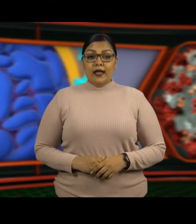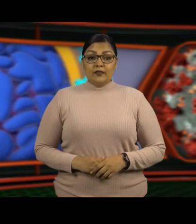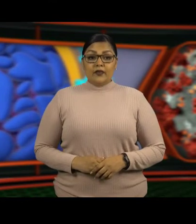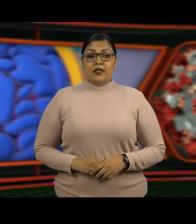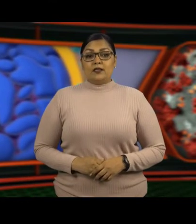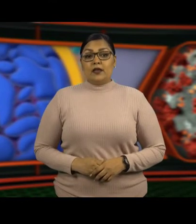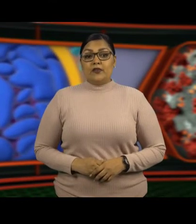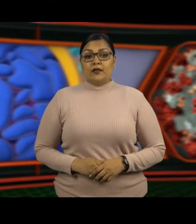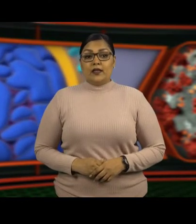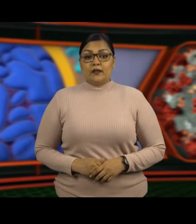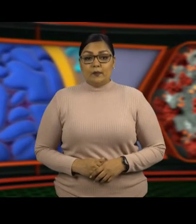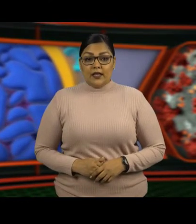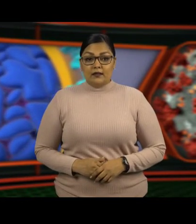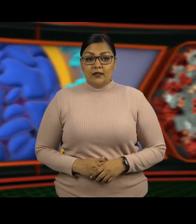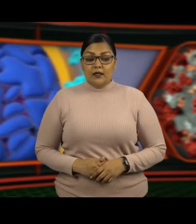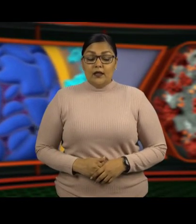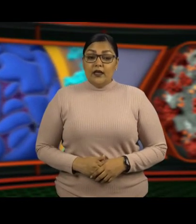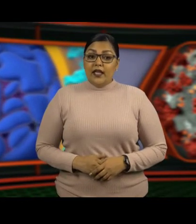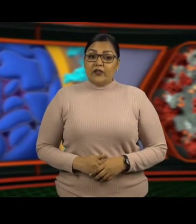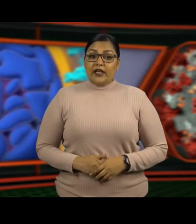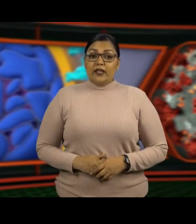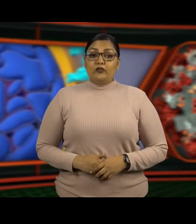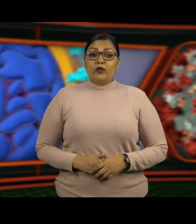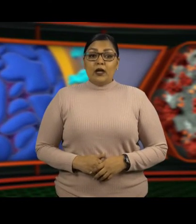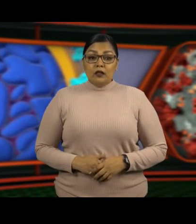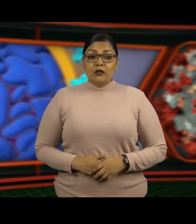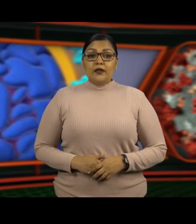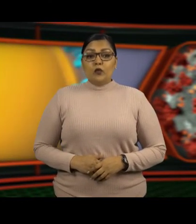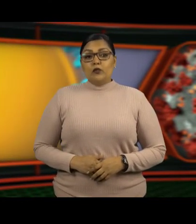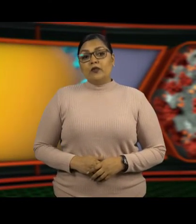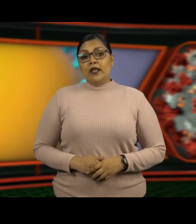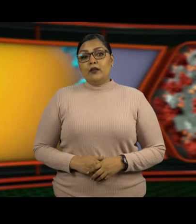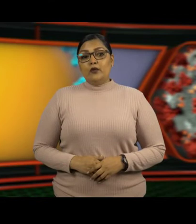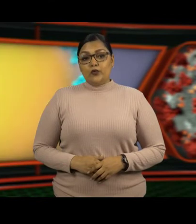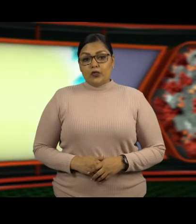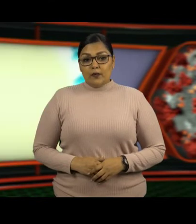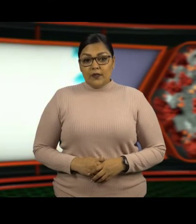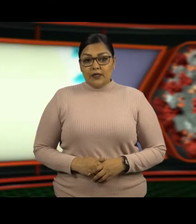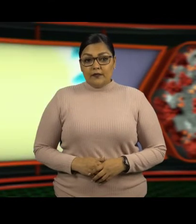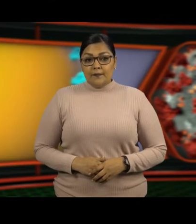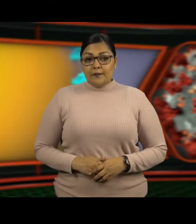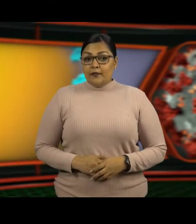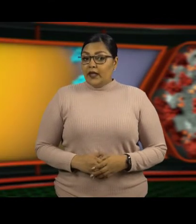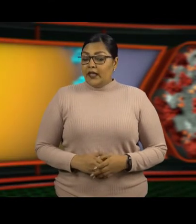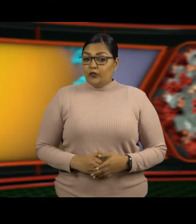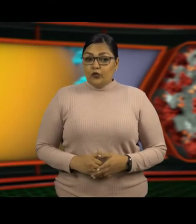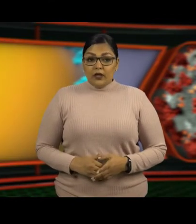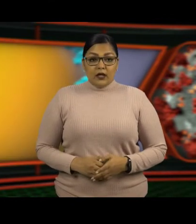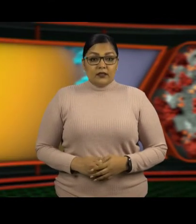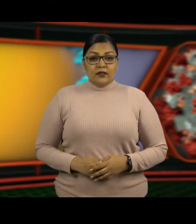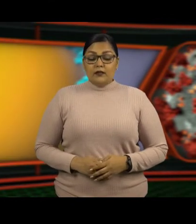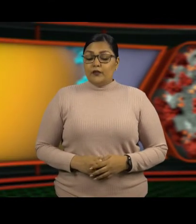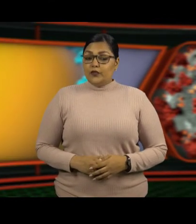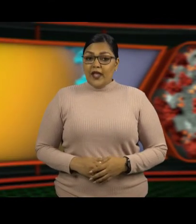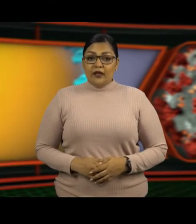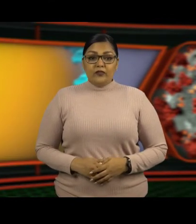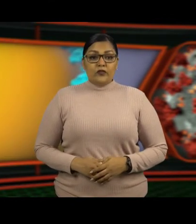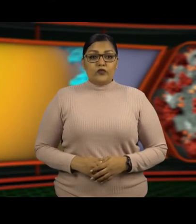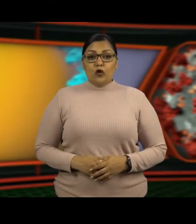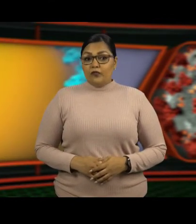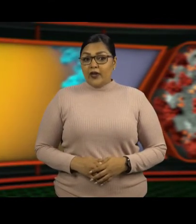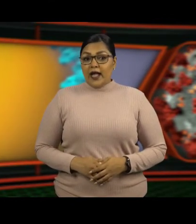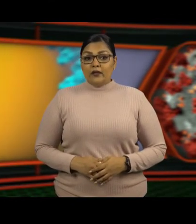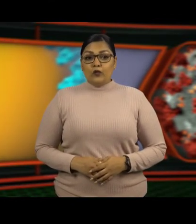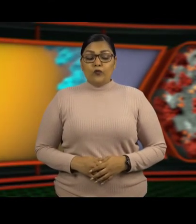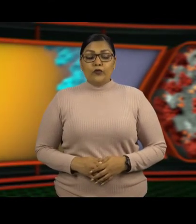een handdesinfecterend middel. En vergeet vooral je mond- en neuskap niet. Heeft u klachten,